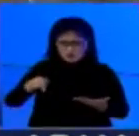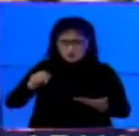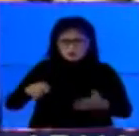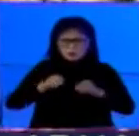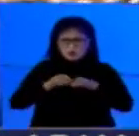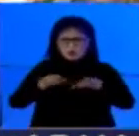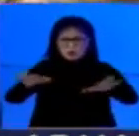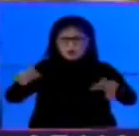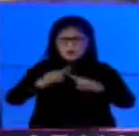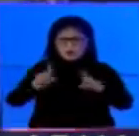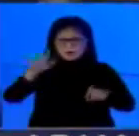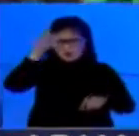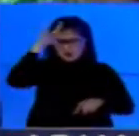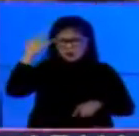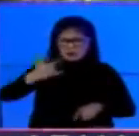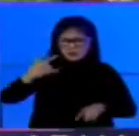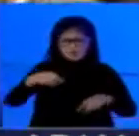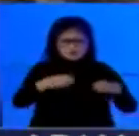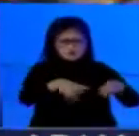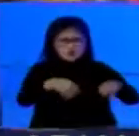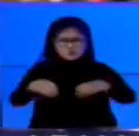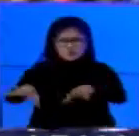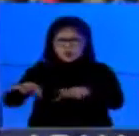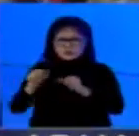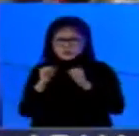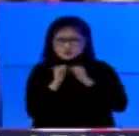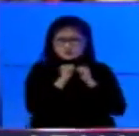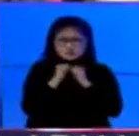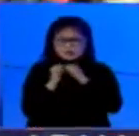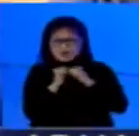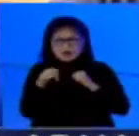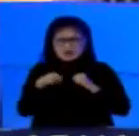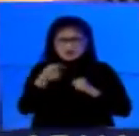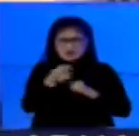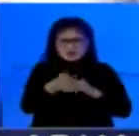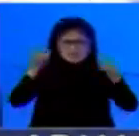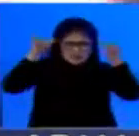saling berdesakan berebut mendapatkan ternak sapi terbaik jelang perayaan Hari Raya Idul Adha.